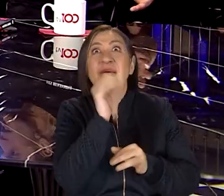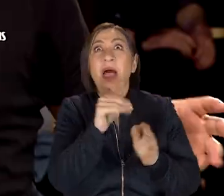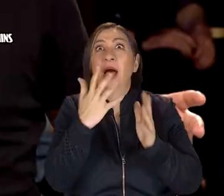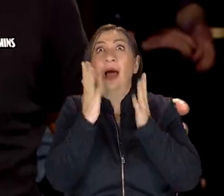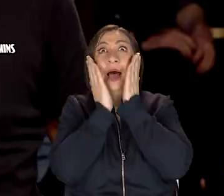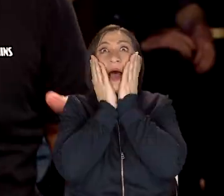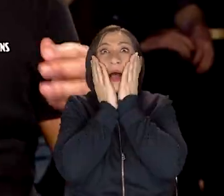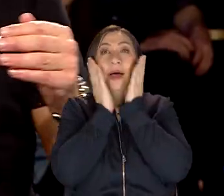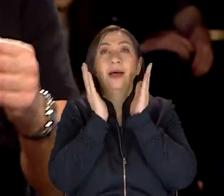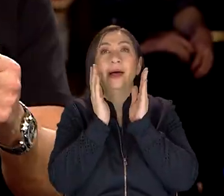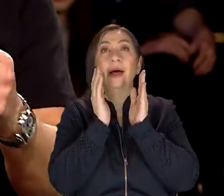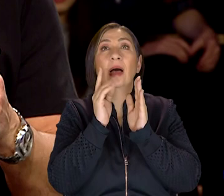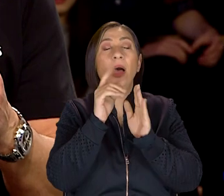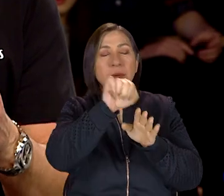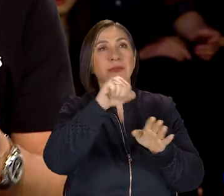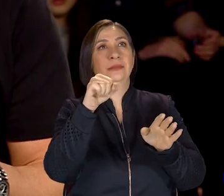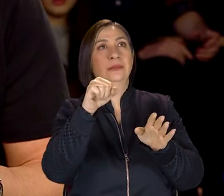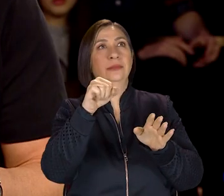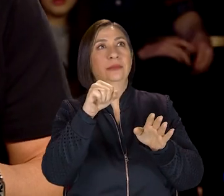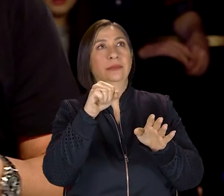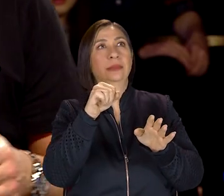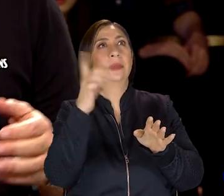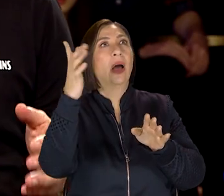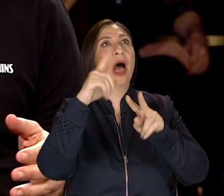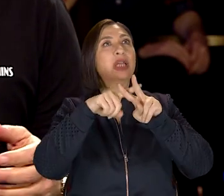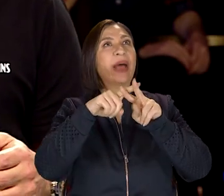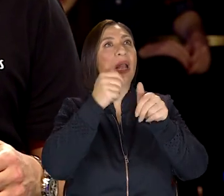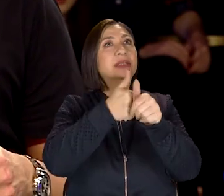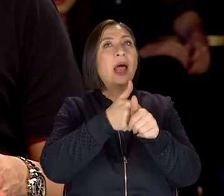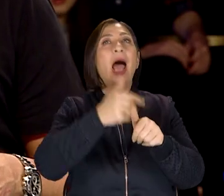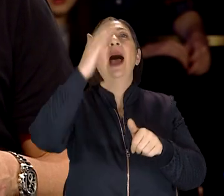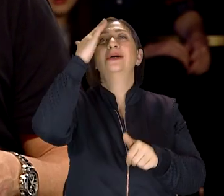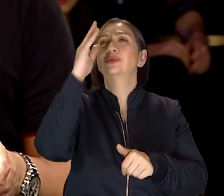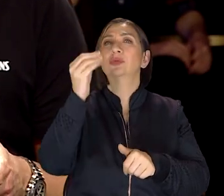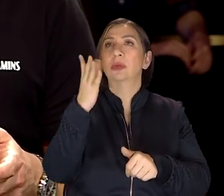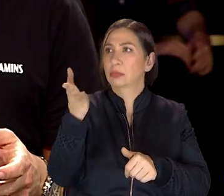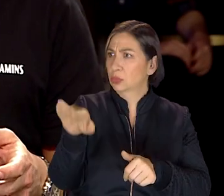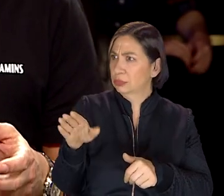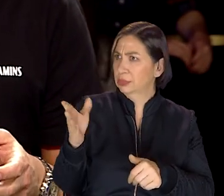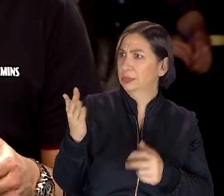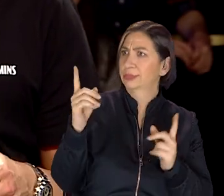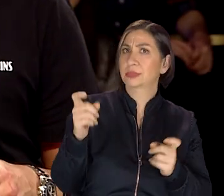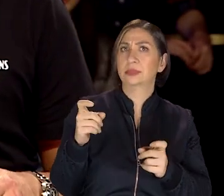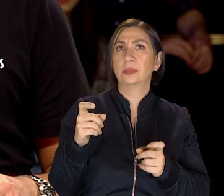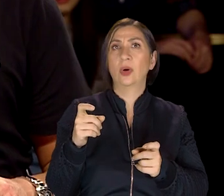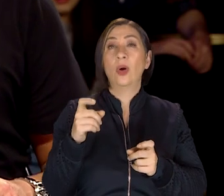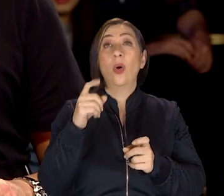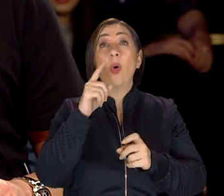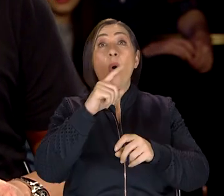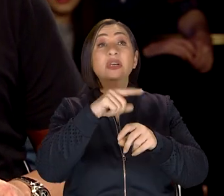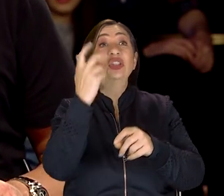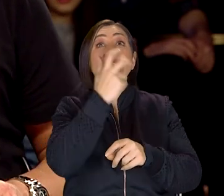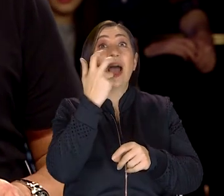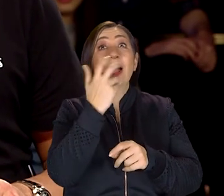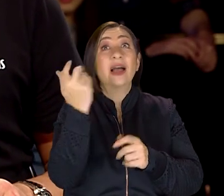geldi acaba filan derken bir bak kapıyı açıyoruz, Anuş. Giriyor içeri, çocuklar siz hala burada mısınız? Evet diyorum. O arada şarkı